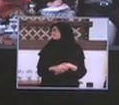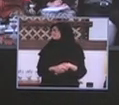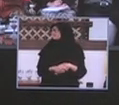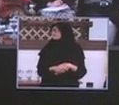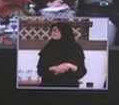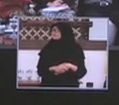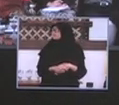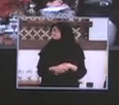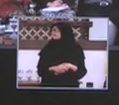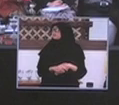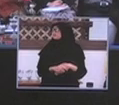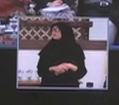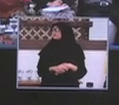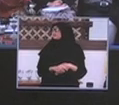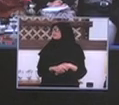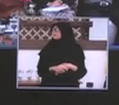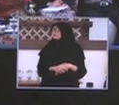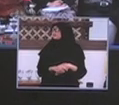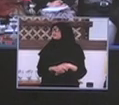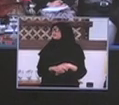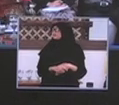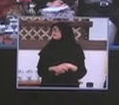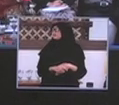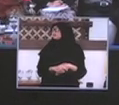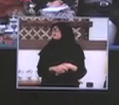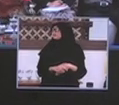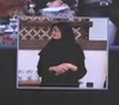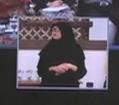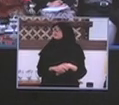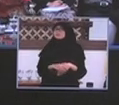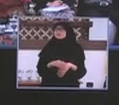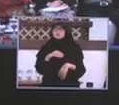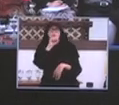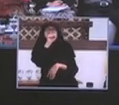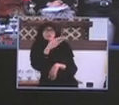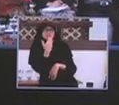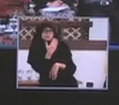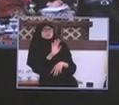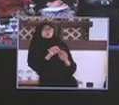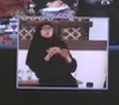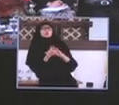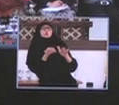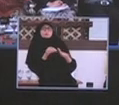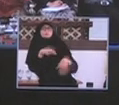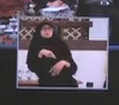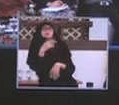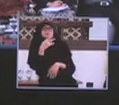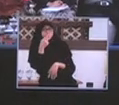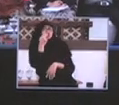Oh enggak, gini kalau terima kasih enggak apa-apa, udah cukup aja. Kira-kira jenengan ketemu ini, banyak pejabat di